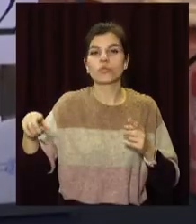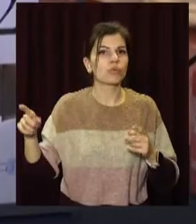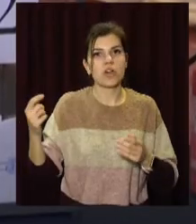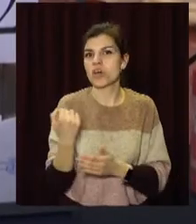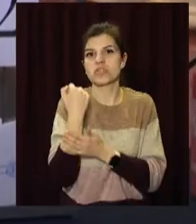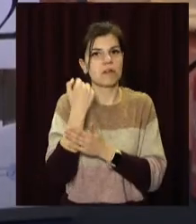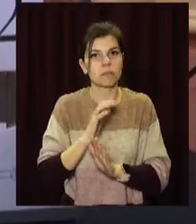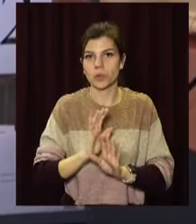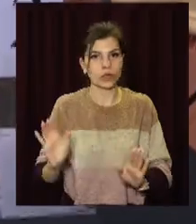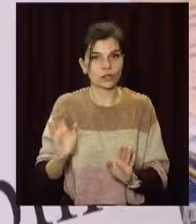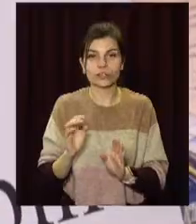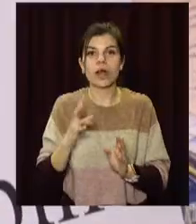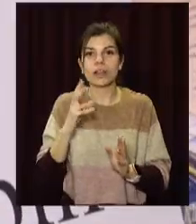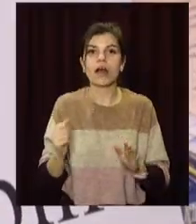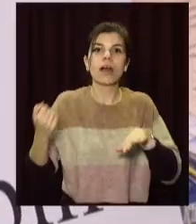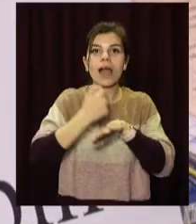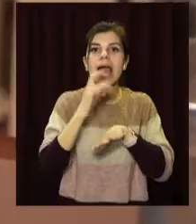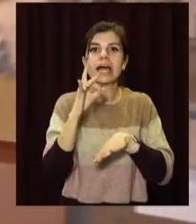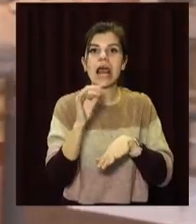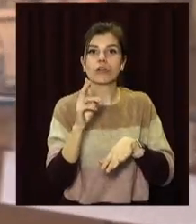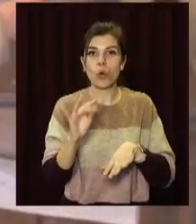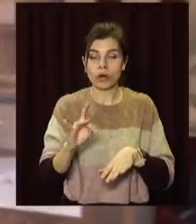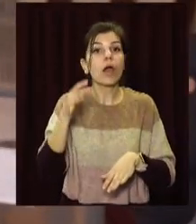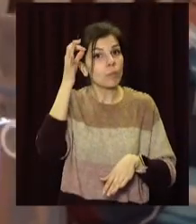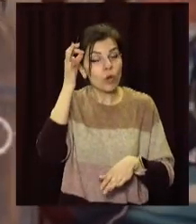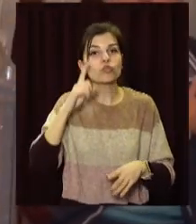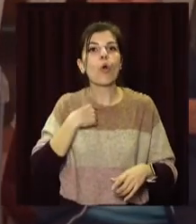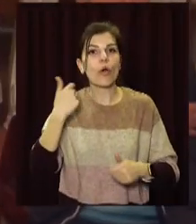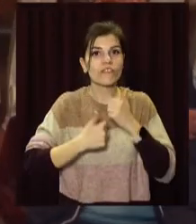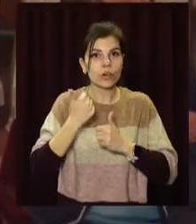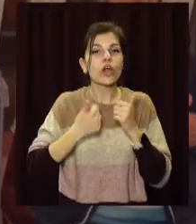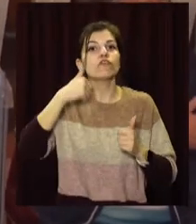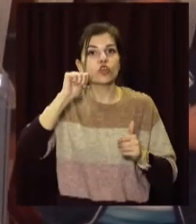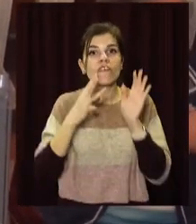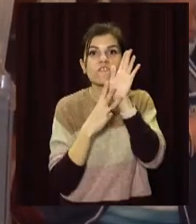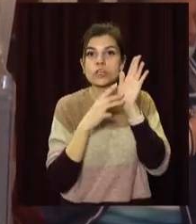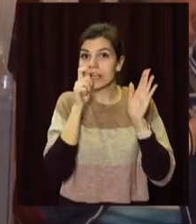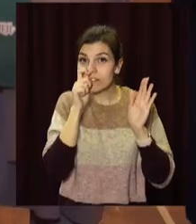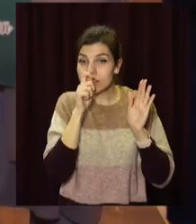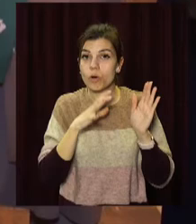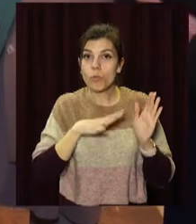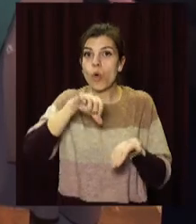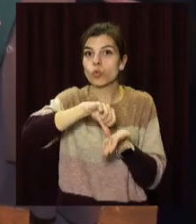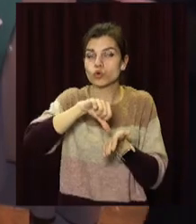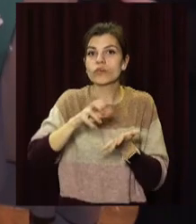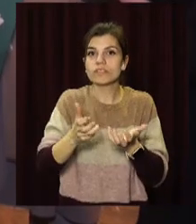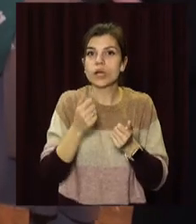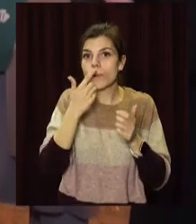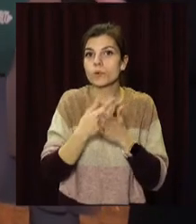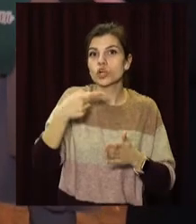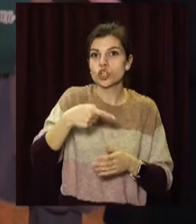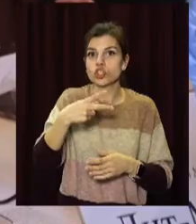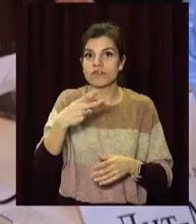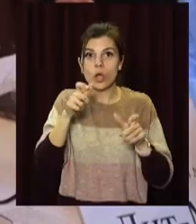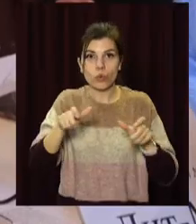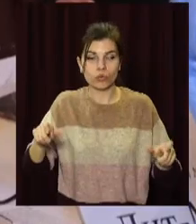підтримали жодного з претендентів на посаду ректора. Нагадаємо, голосування проходило вчора, 8 квітня. Участь в ньому взяли понад